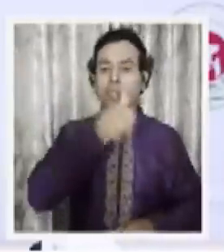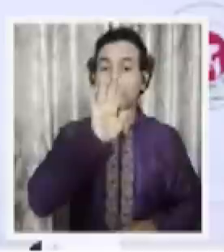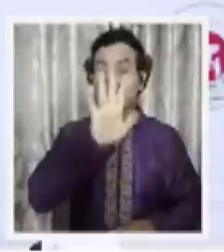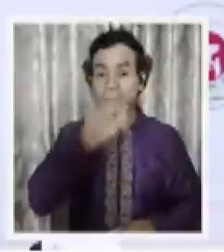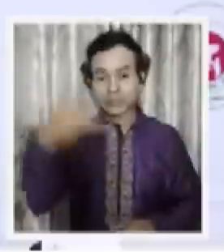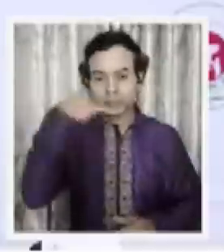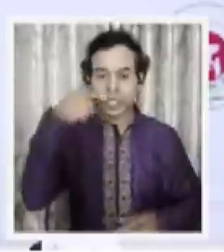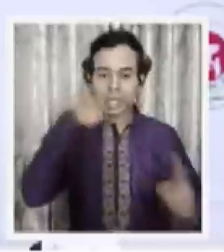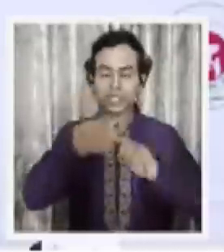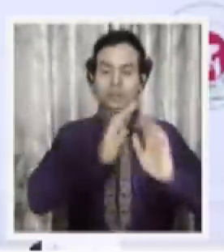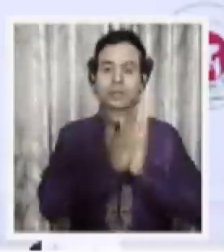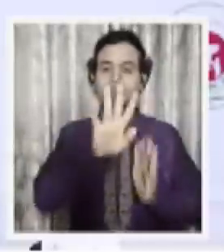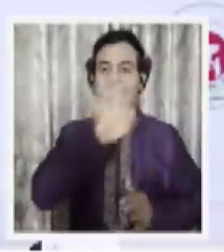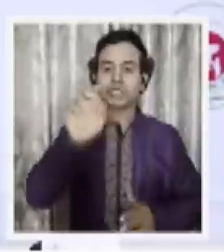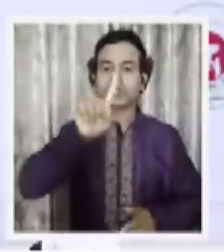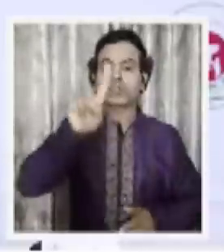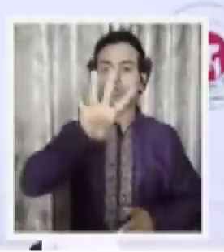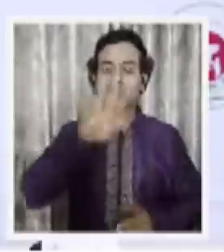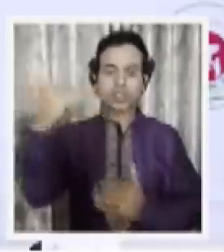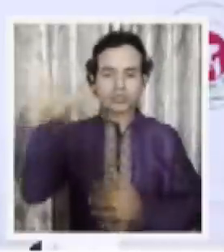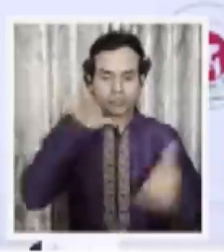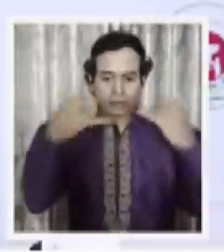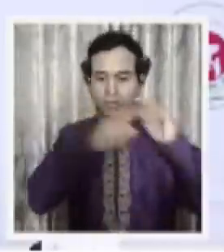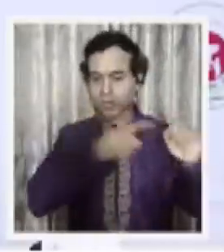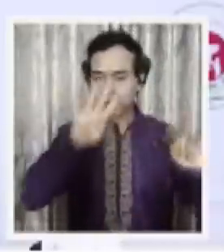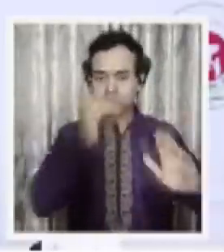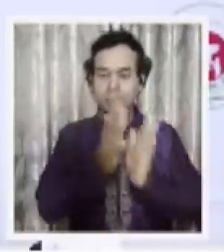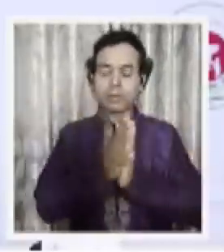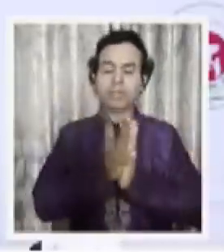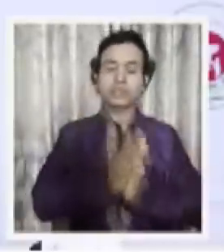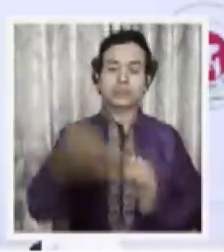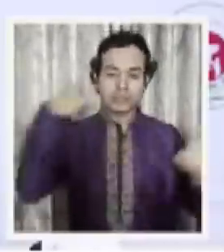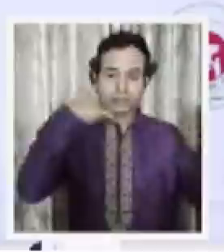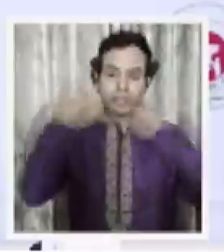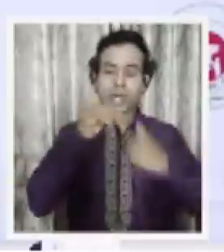এ পর্যন্ত মোট হটলাইন ফোন কলের সংখ্যা